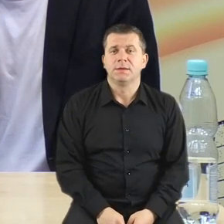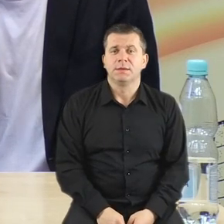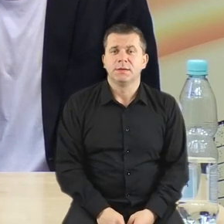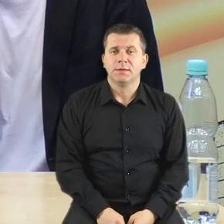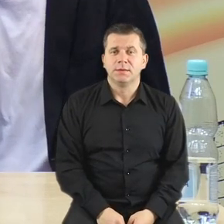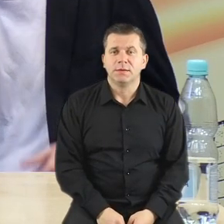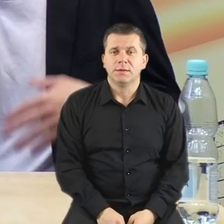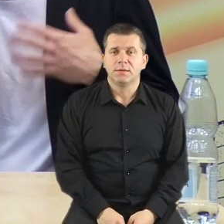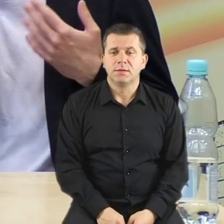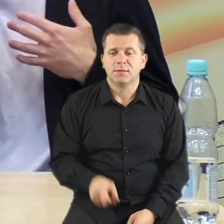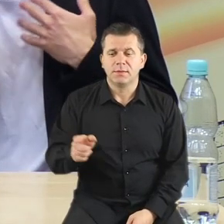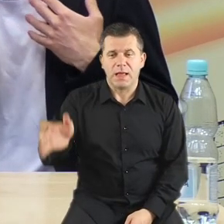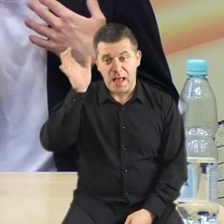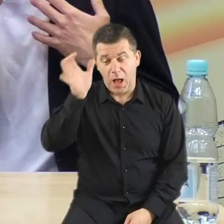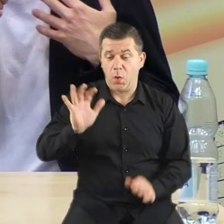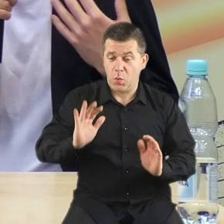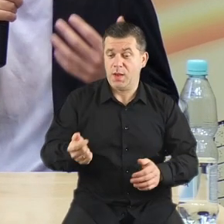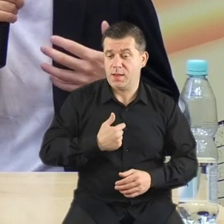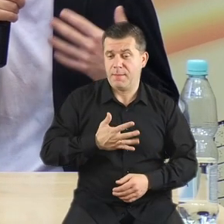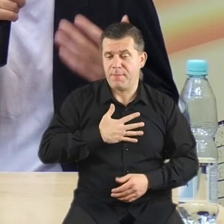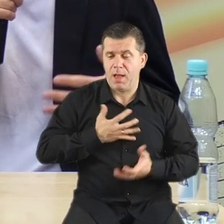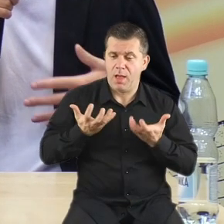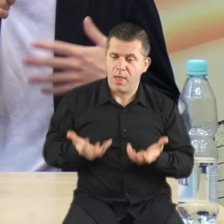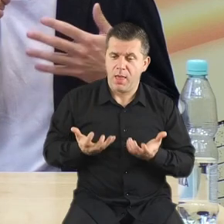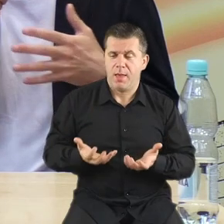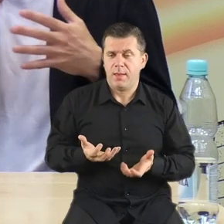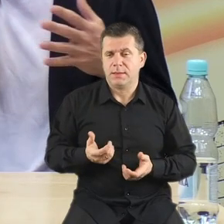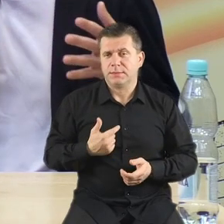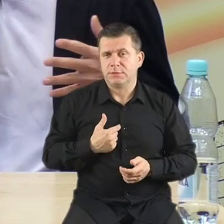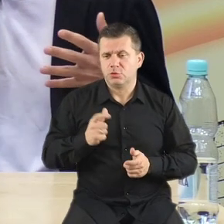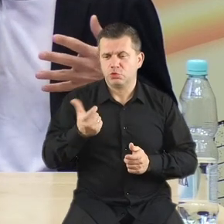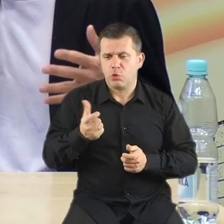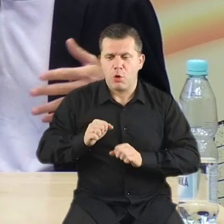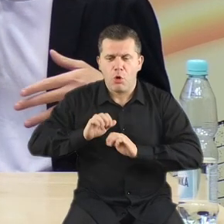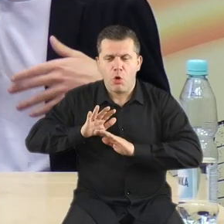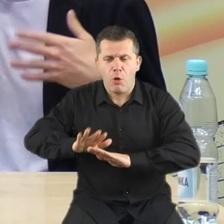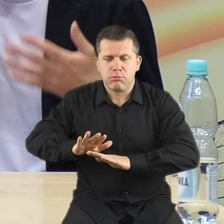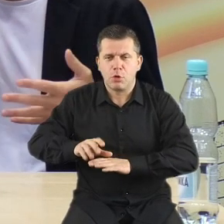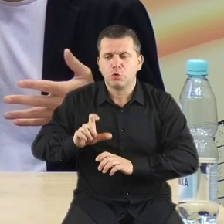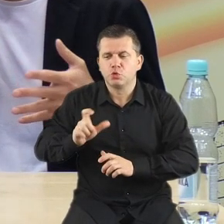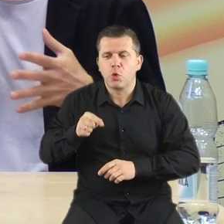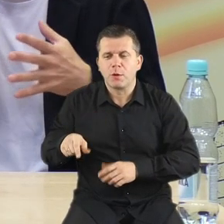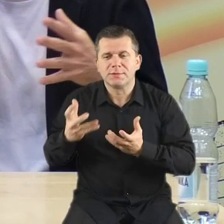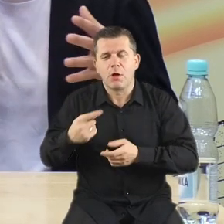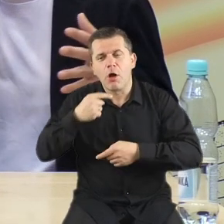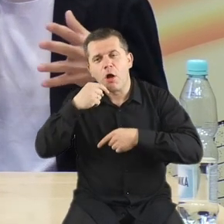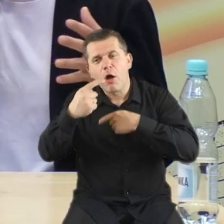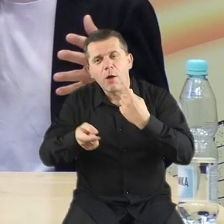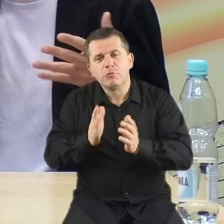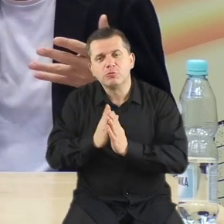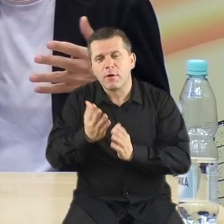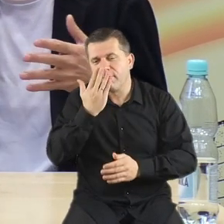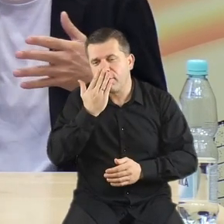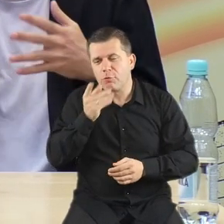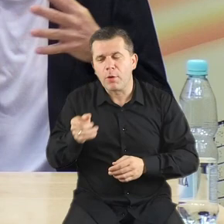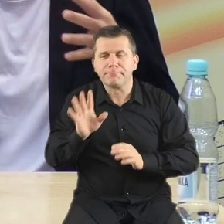rodzi się i jeszcze ten autor, przynajmniej ja, ma ochotę tak właśnie gdzieś bronić i opowiadać, co ona chce powiedzieć, tak jakoś chronić, no